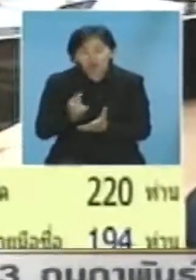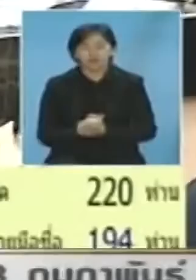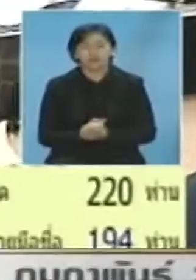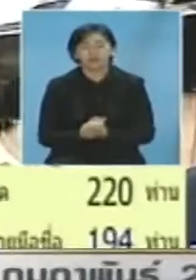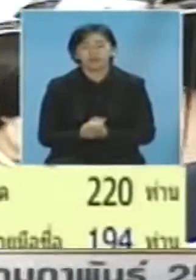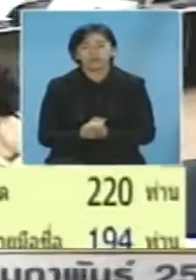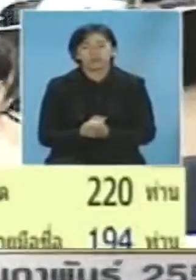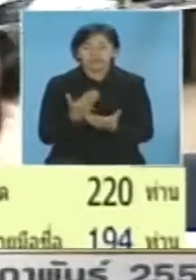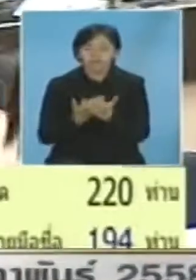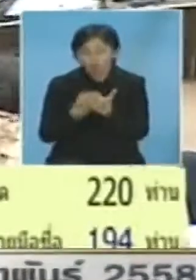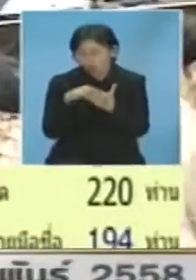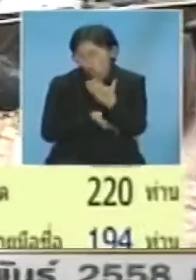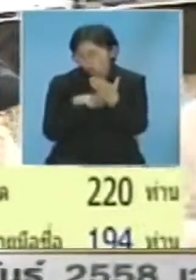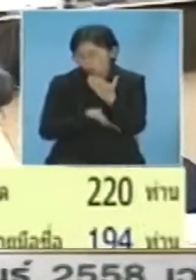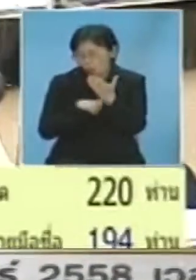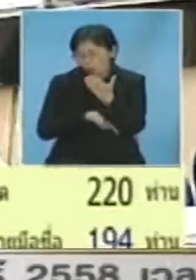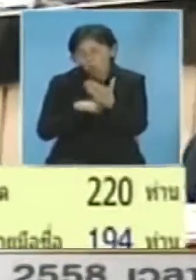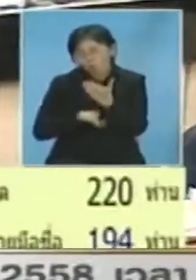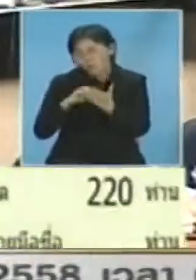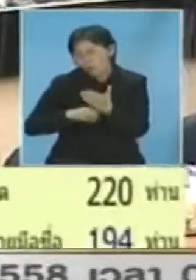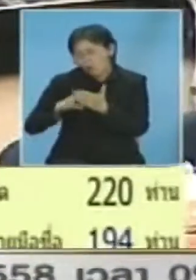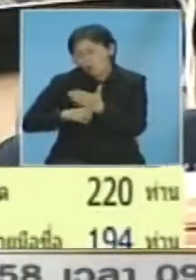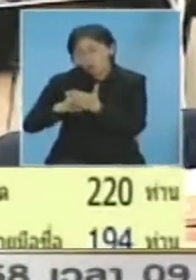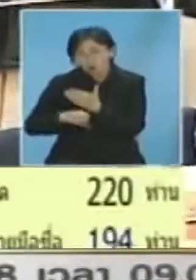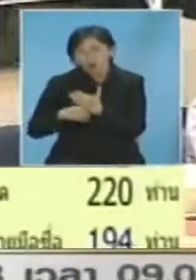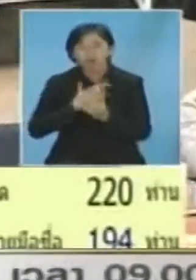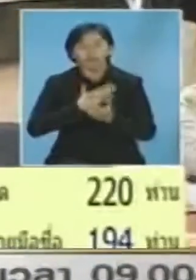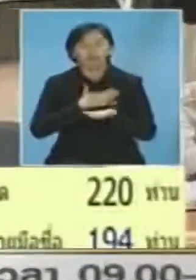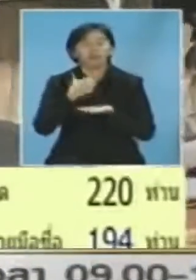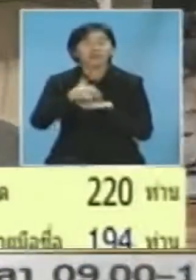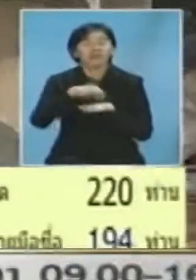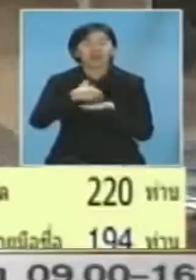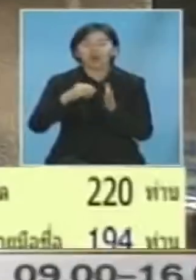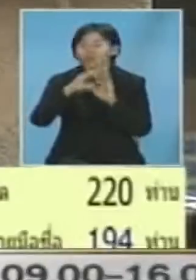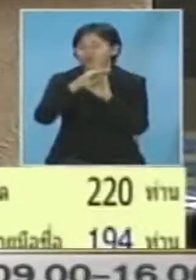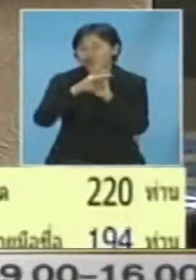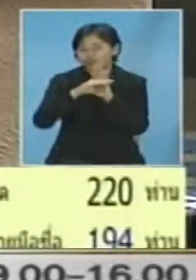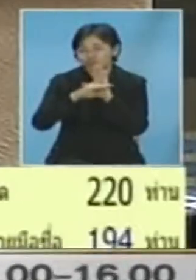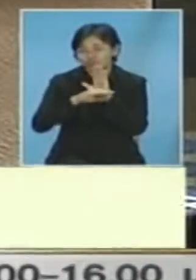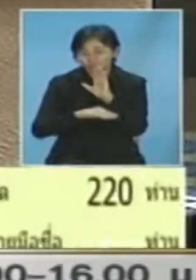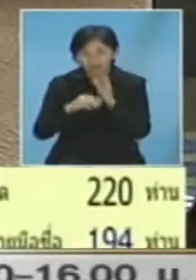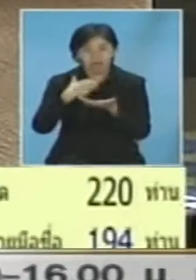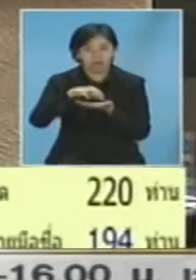ไว้ด้วยทุจริตเชิงนโยบายดังที่ได้กล่าวมาข้างต้นทั้งหมด